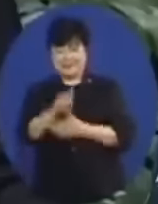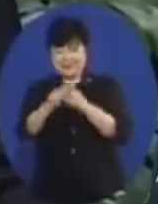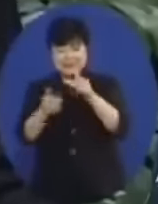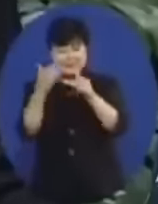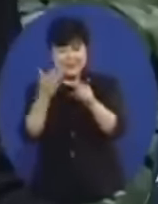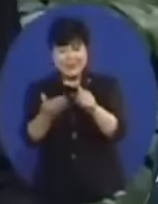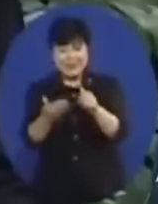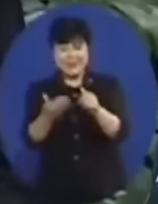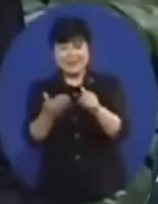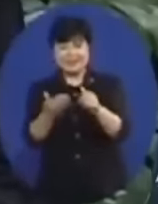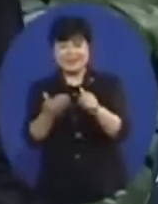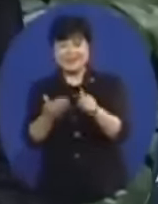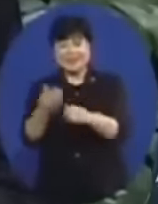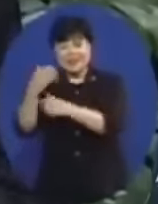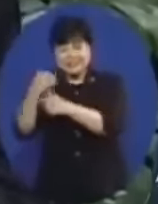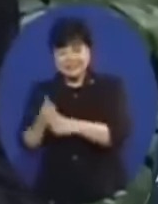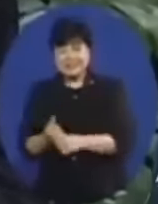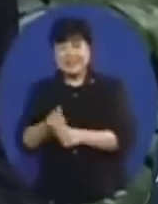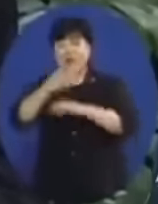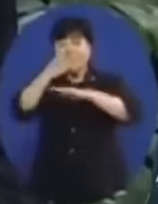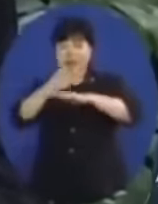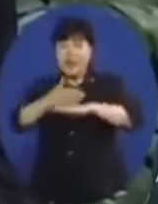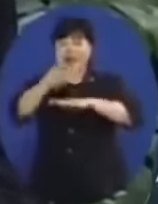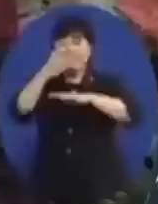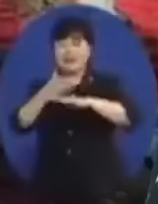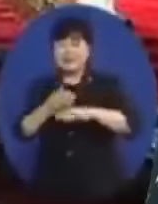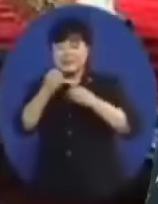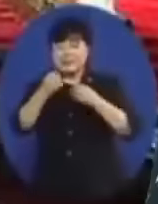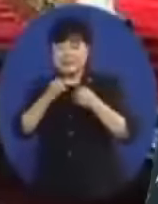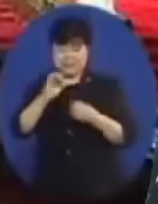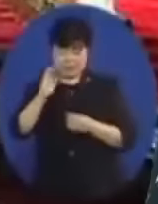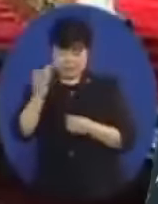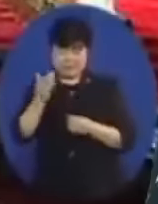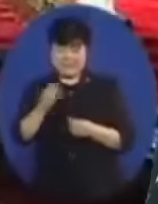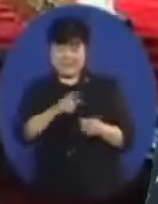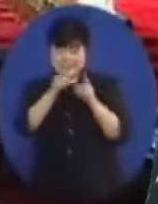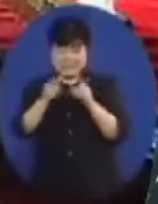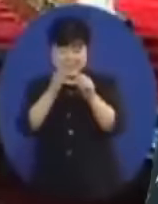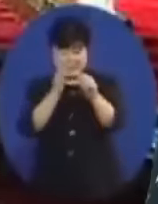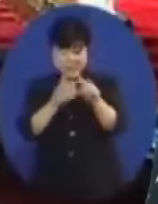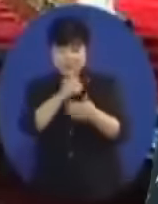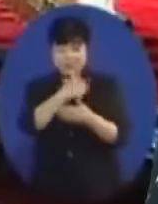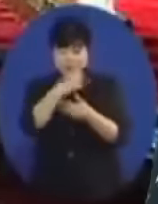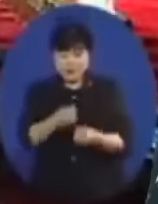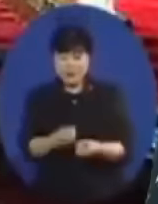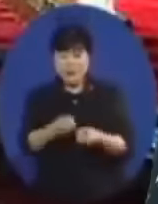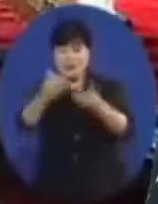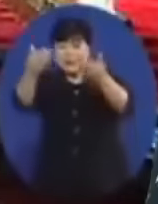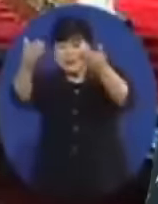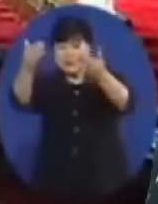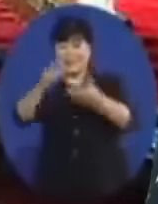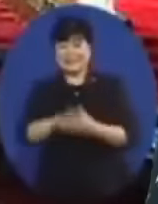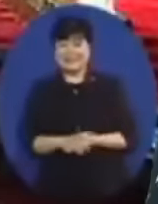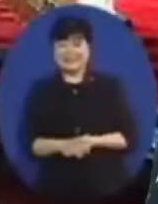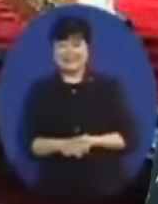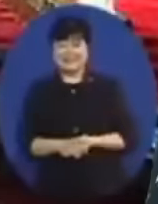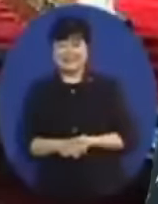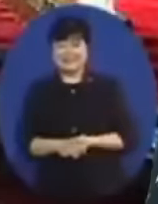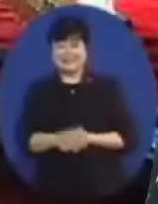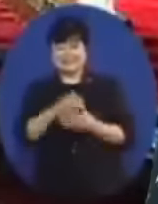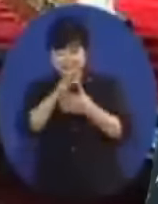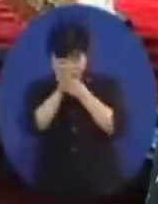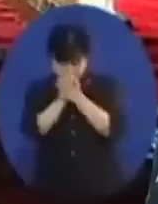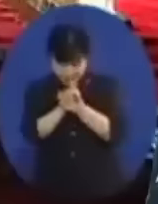하나님께 우리가 의지하고 감사하면서 새 사람이 되어 살게 되시기를 주님 이름으로 축원합니다. 우리 다